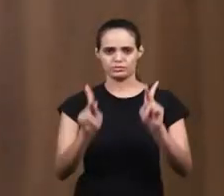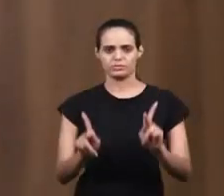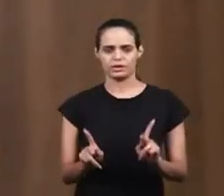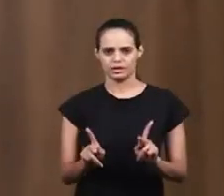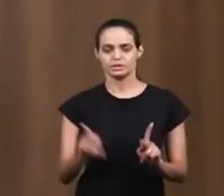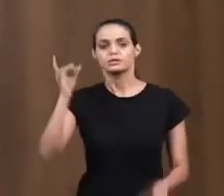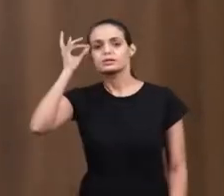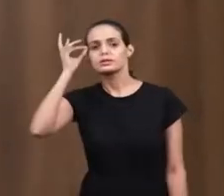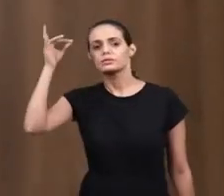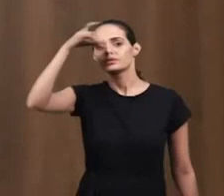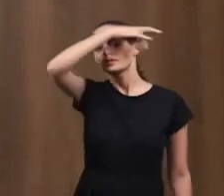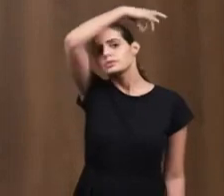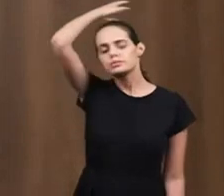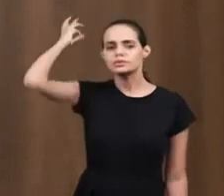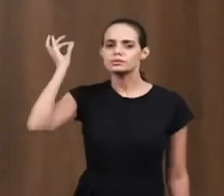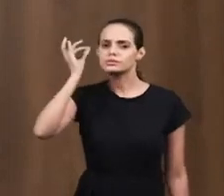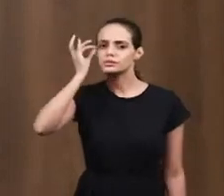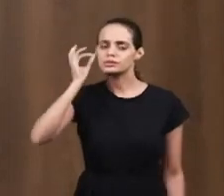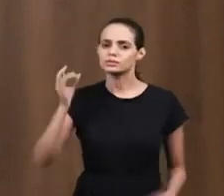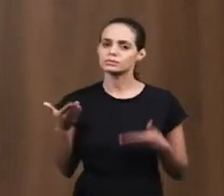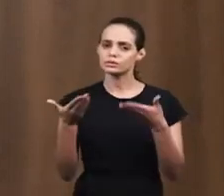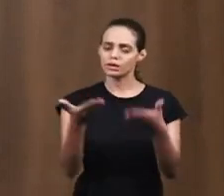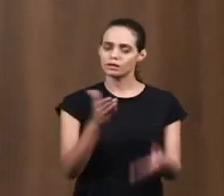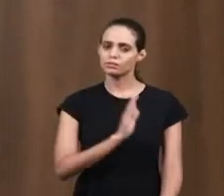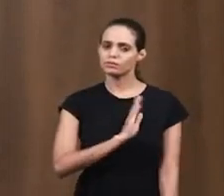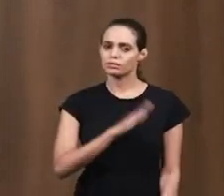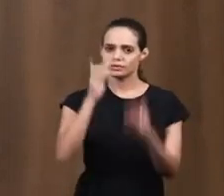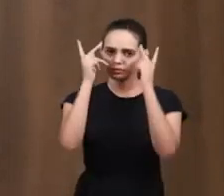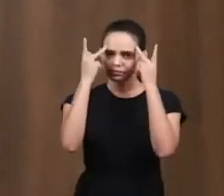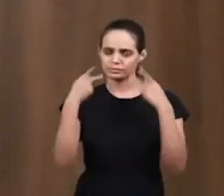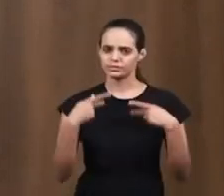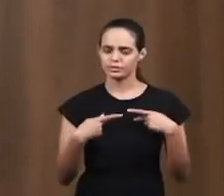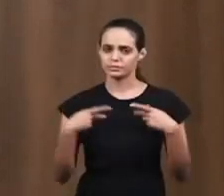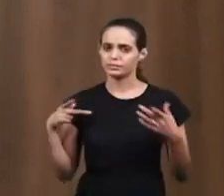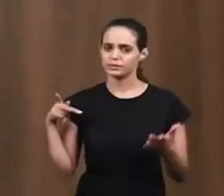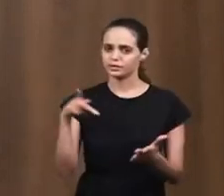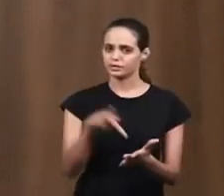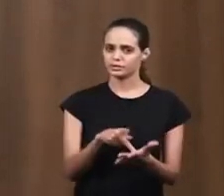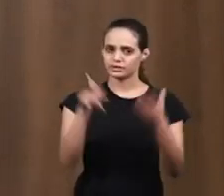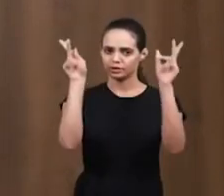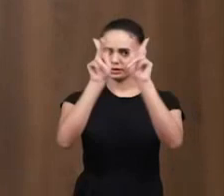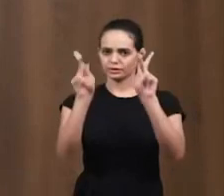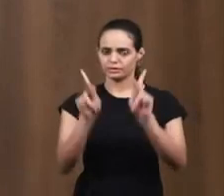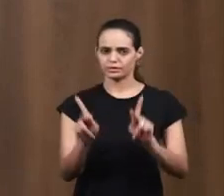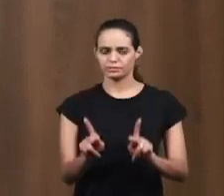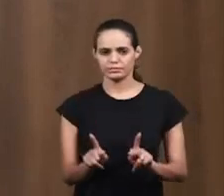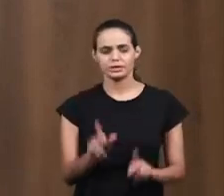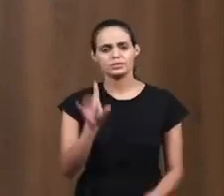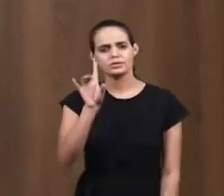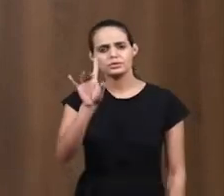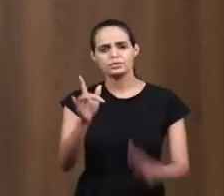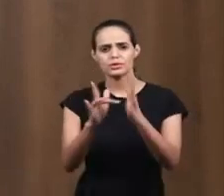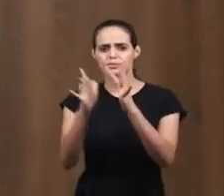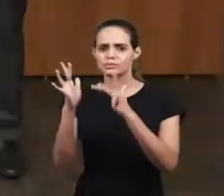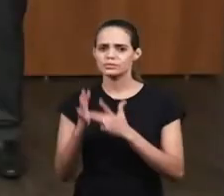er bringt dem Herzen der Menschen den wahren Frieden. Den Frieden, den nur Jesus geben